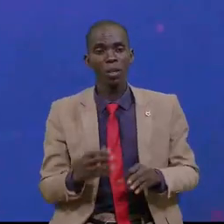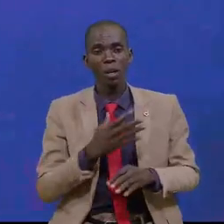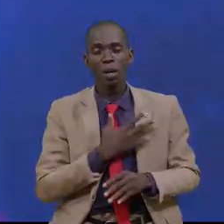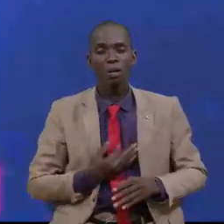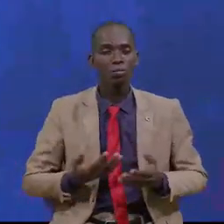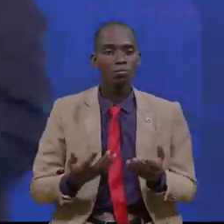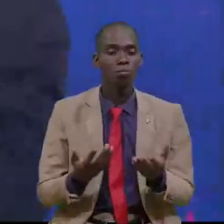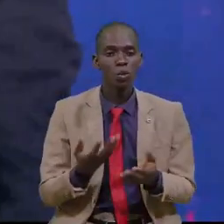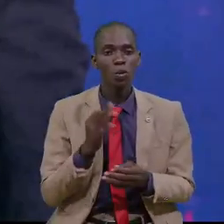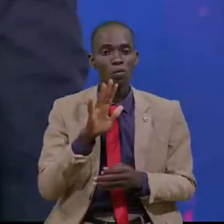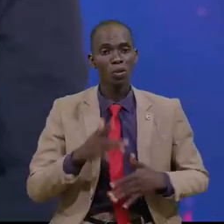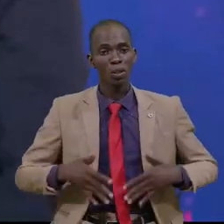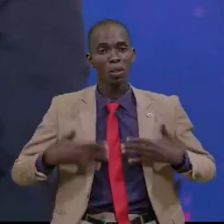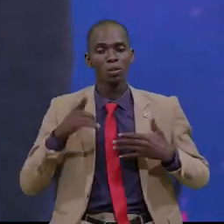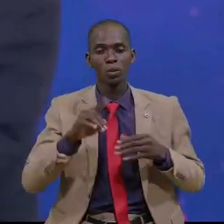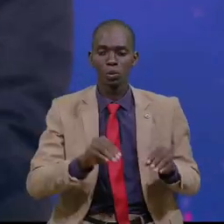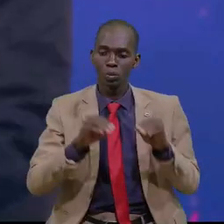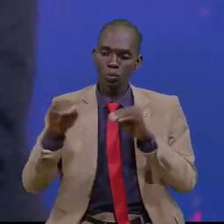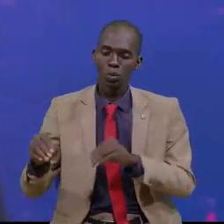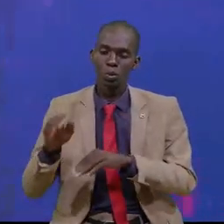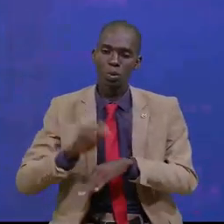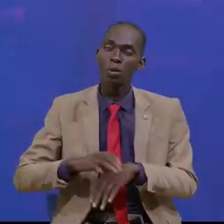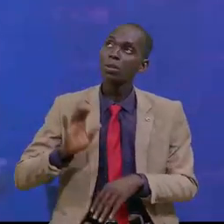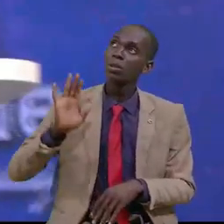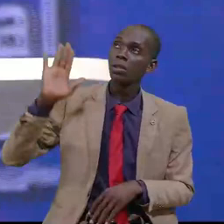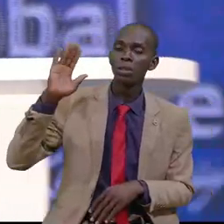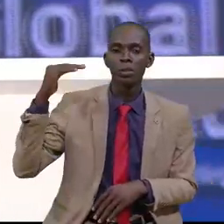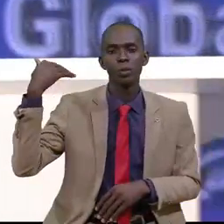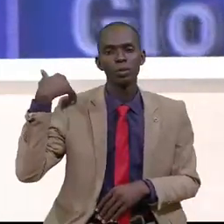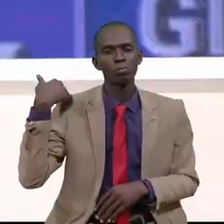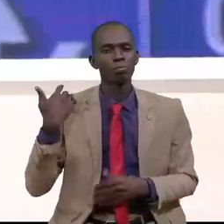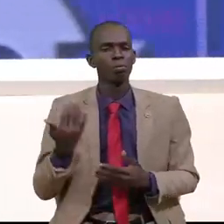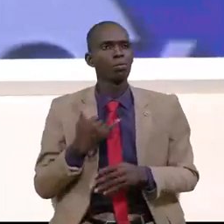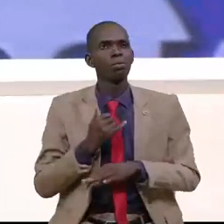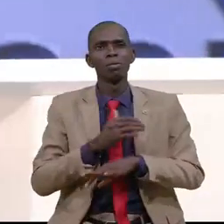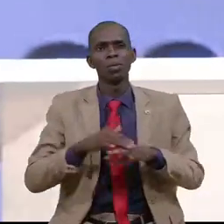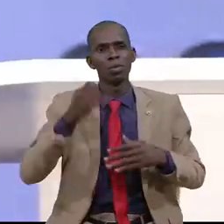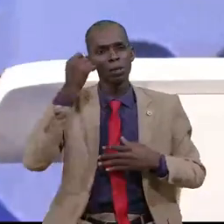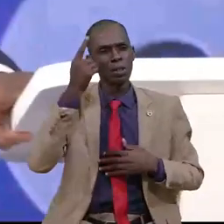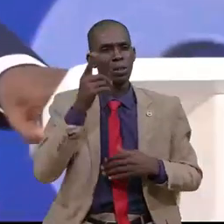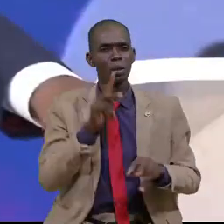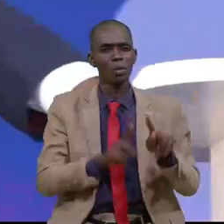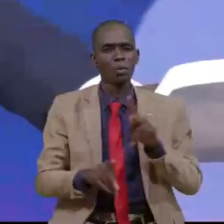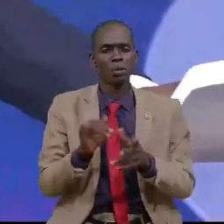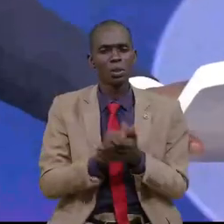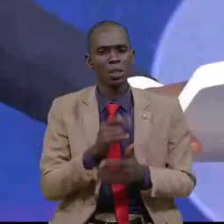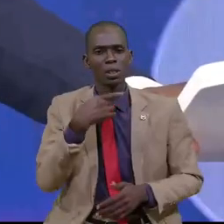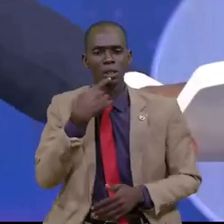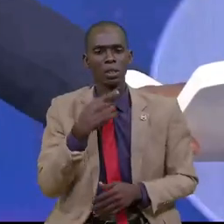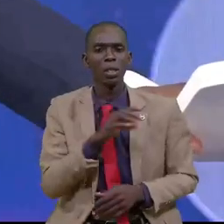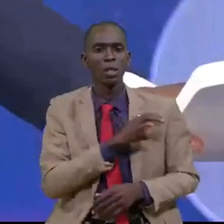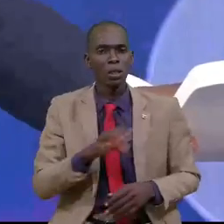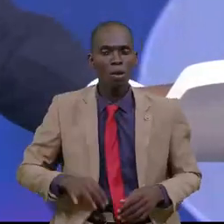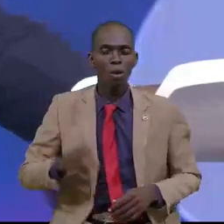et les désirs de votre vie, vous mettez ça sur son épaule. Et je ne comprends pas ceux-là qui disent